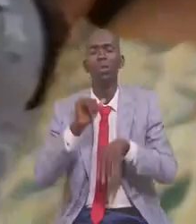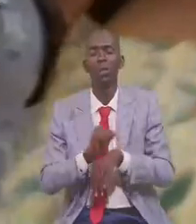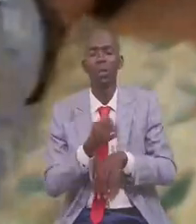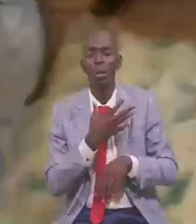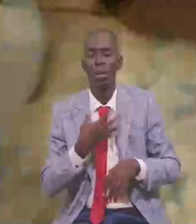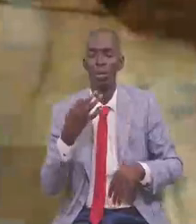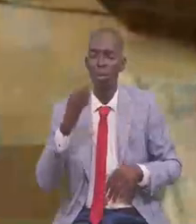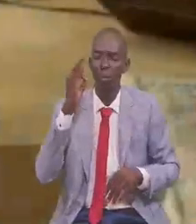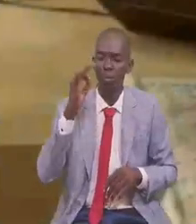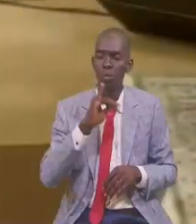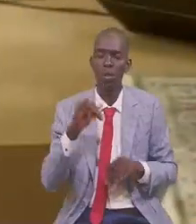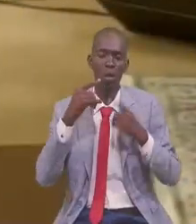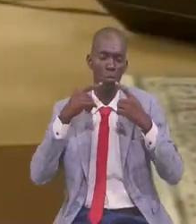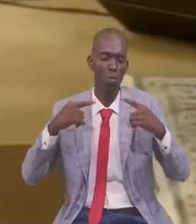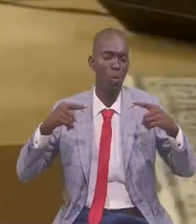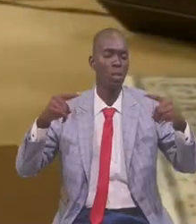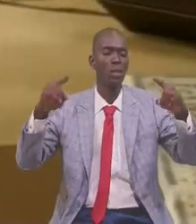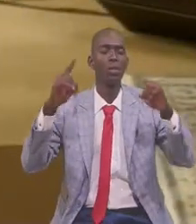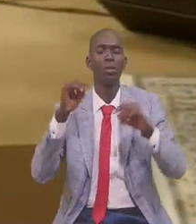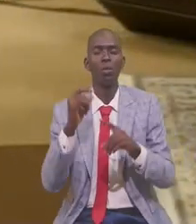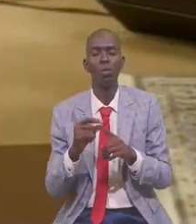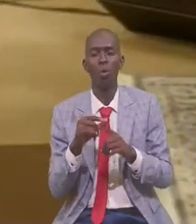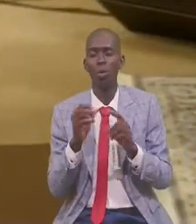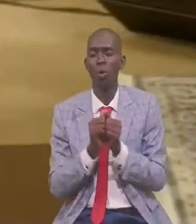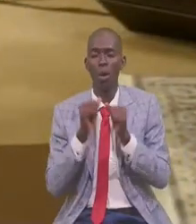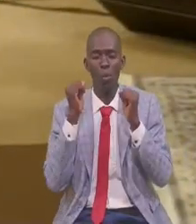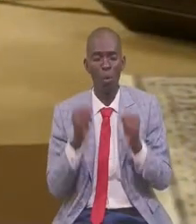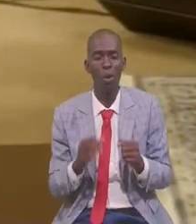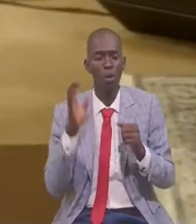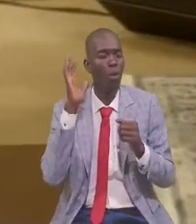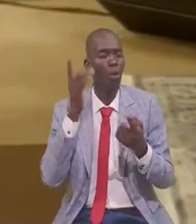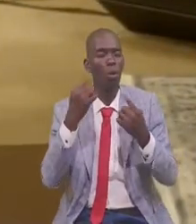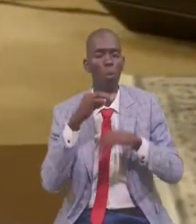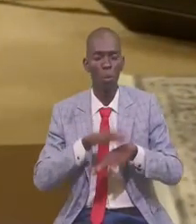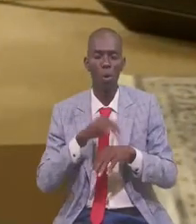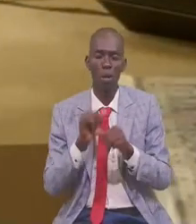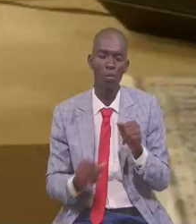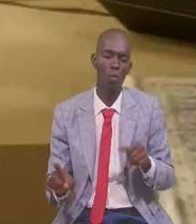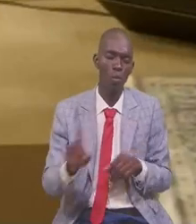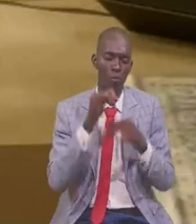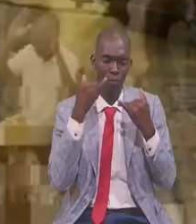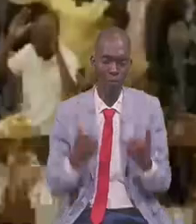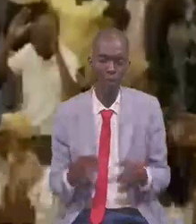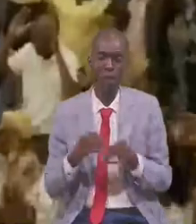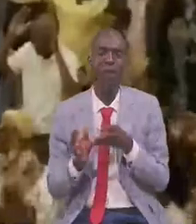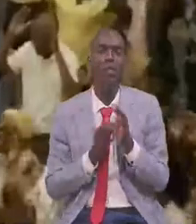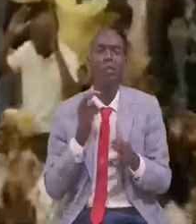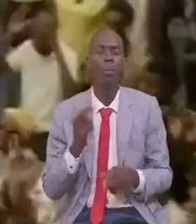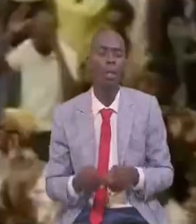de la proclamation de la parole avec puissance vienne sur chacun maintenant au nom de Jésus.